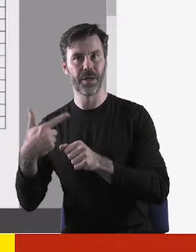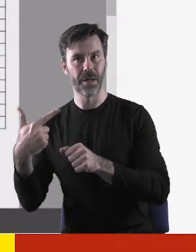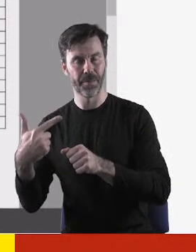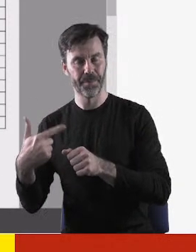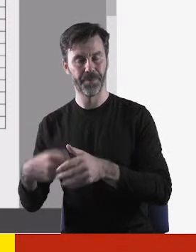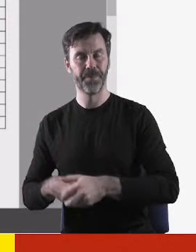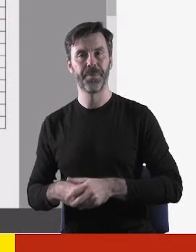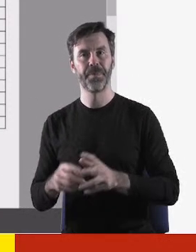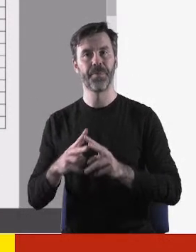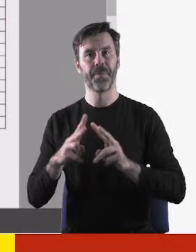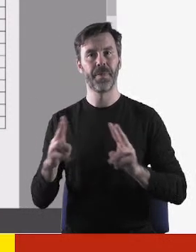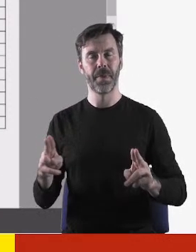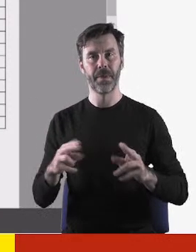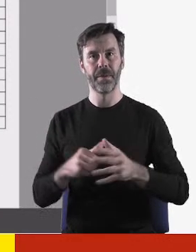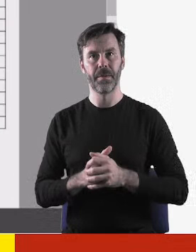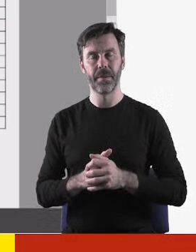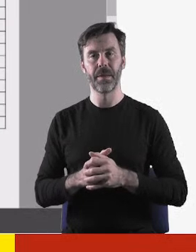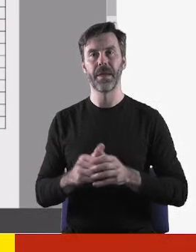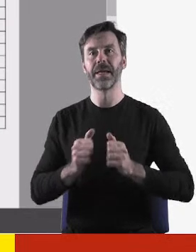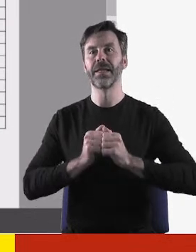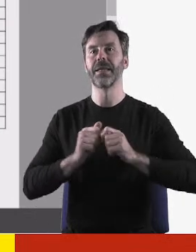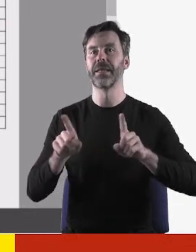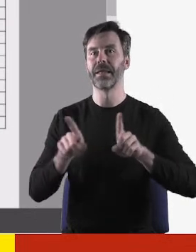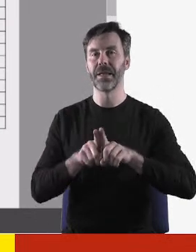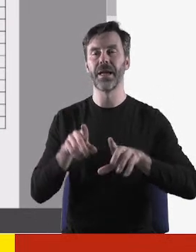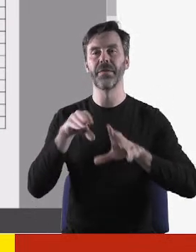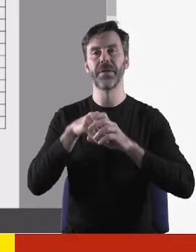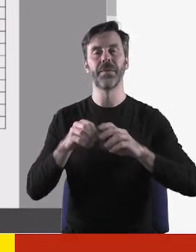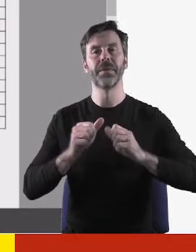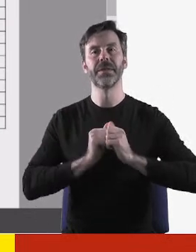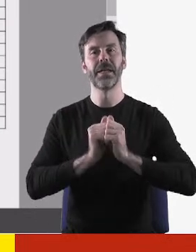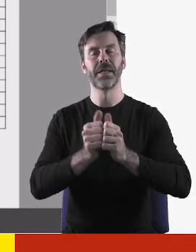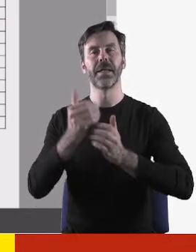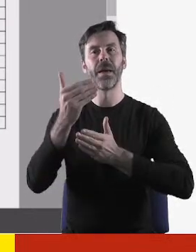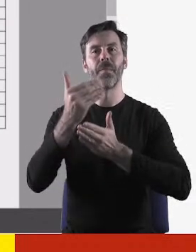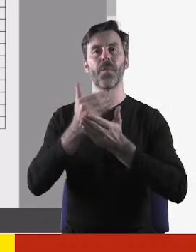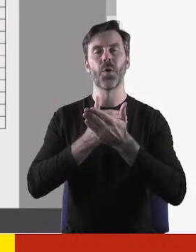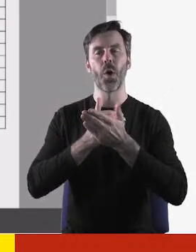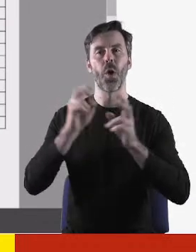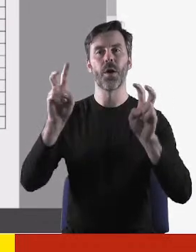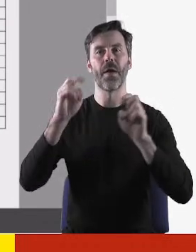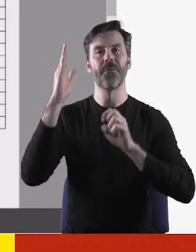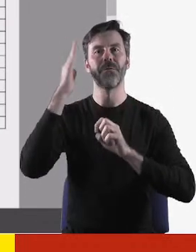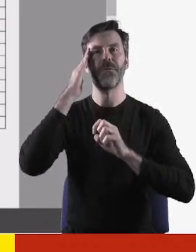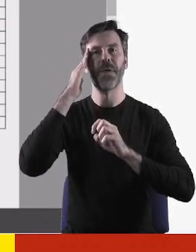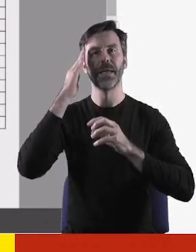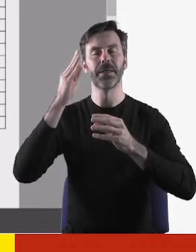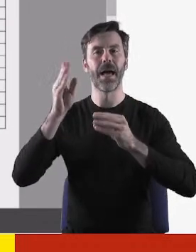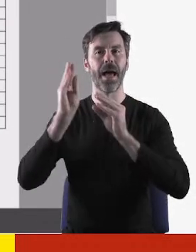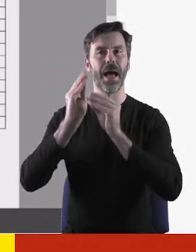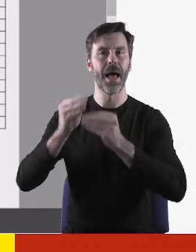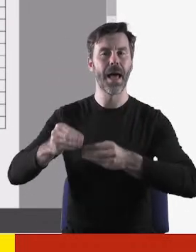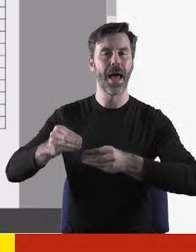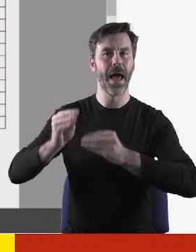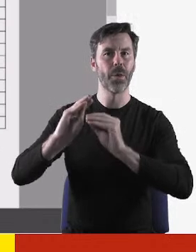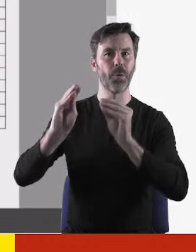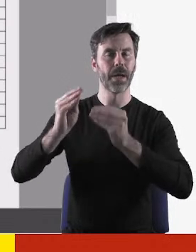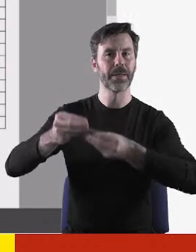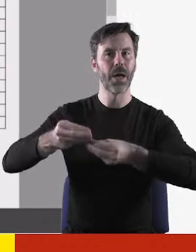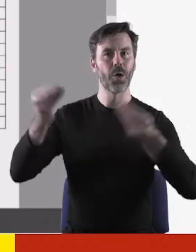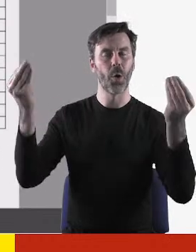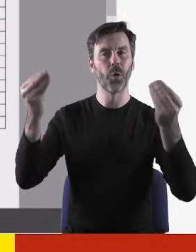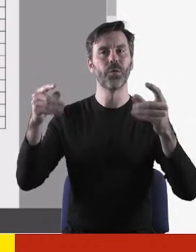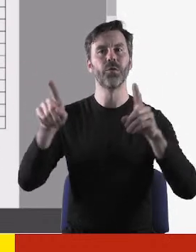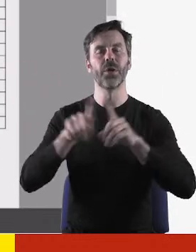2014-2020. Zadań realizowanych w ramach programu operacyjnego Wiedza, Edukacja, Rozwój oraz zmieniająca uchwałę w sprawie